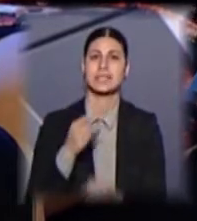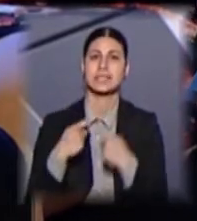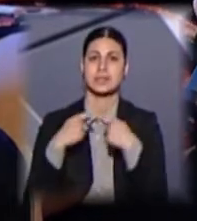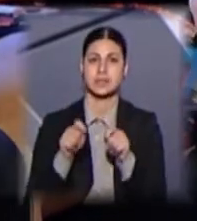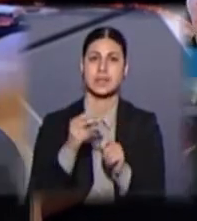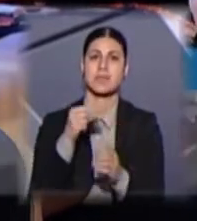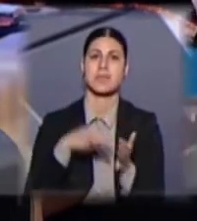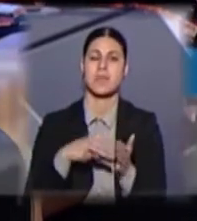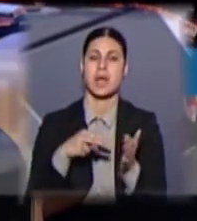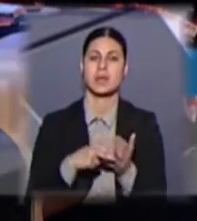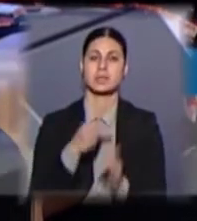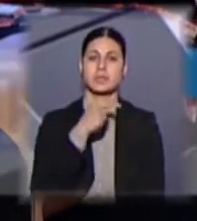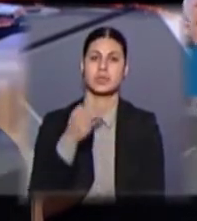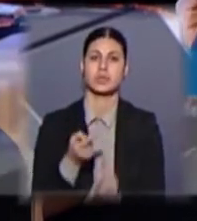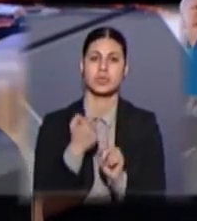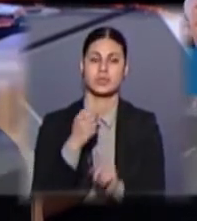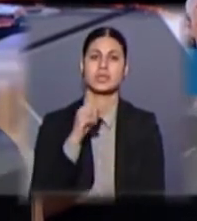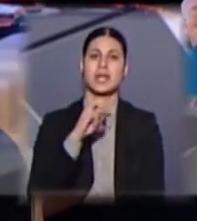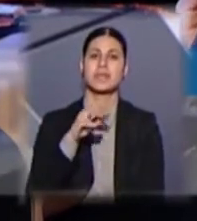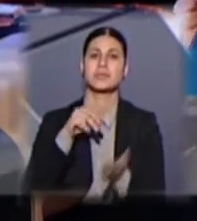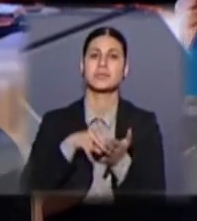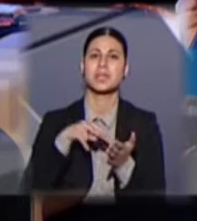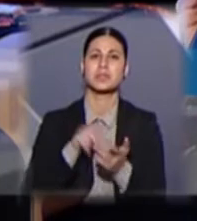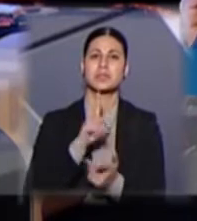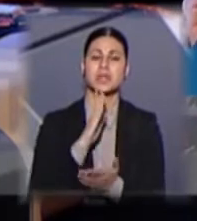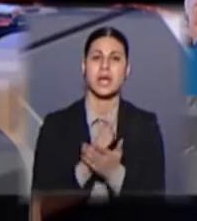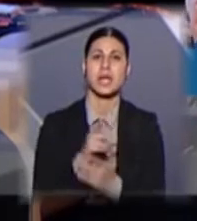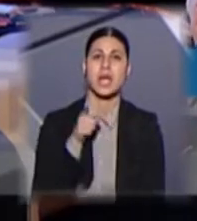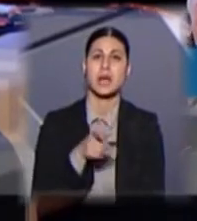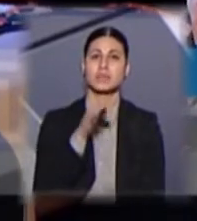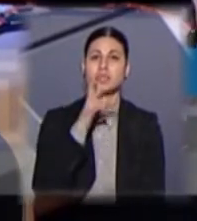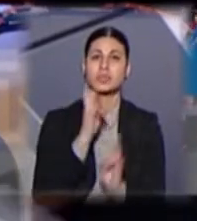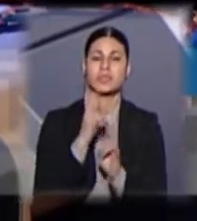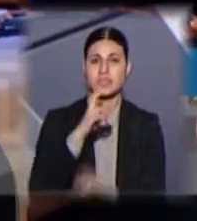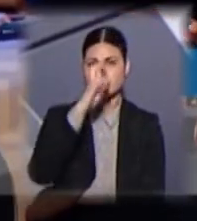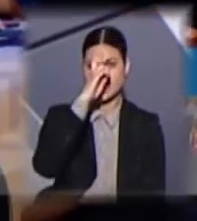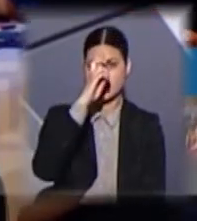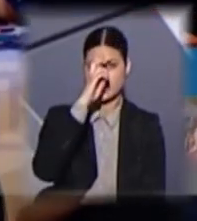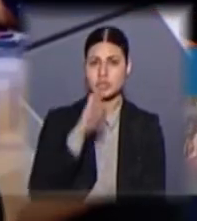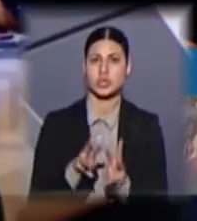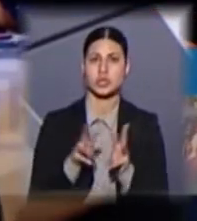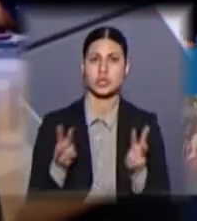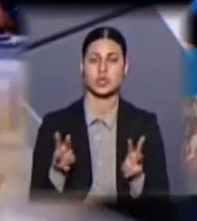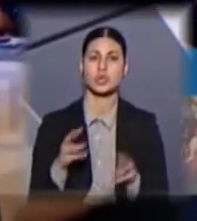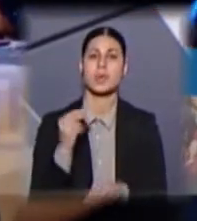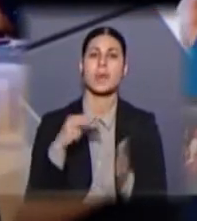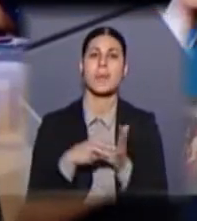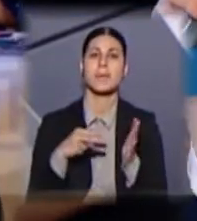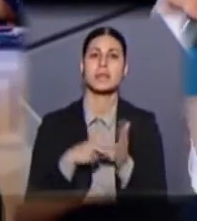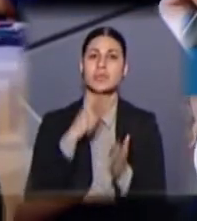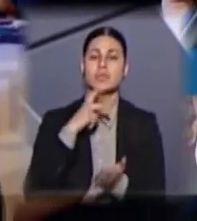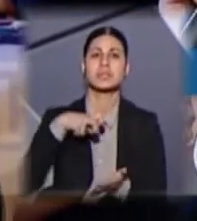ფასიდან ან საბიტუმო ფასიდან. ხოლო ამ შემთხვევაში სამინისტრომ ფასი დაიანგარიშა